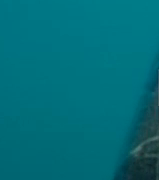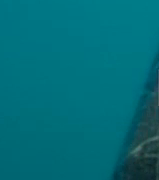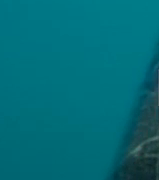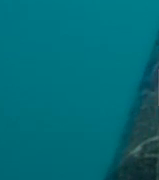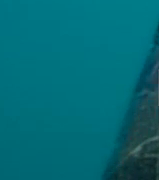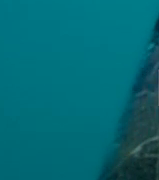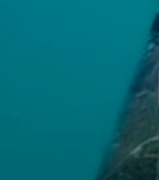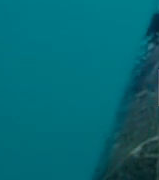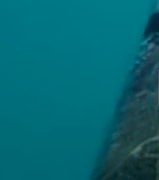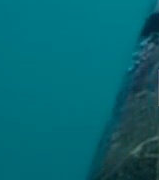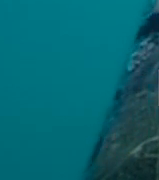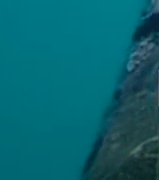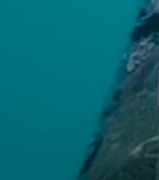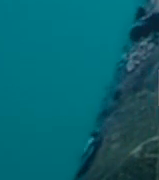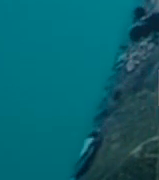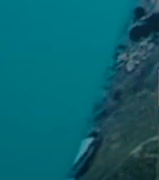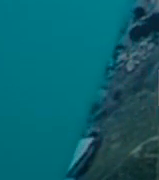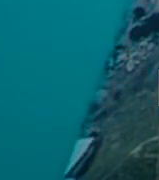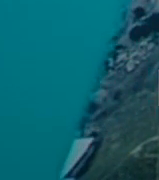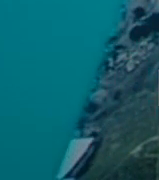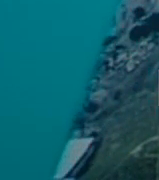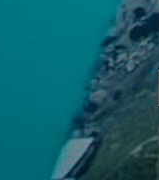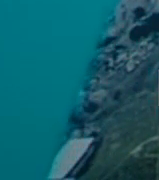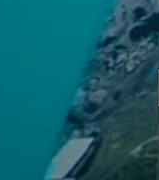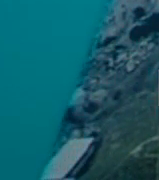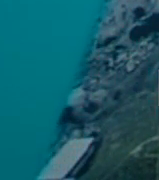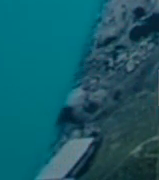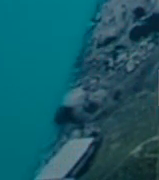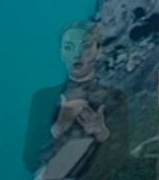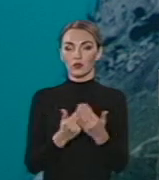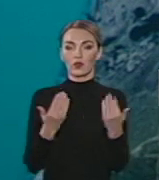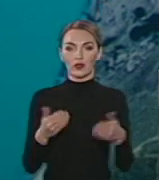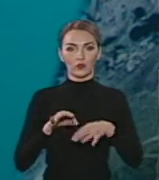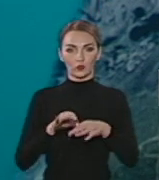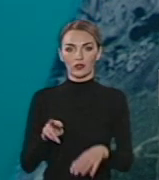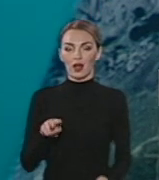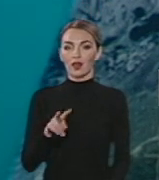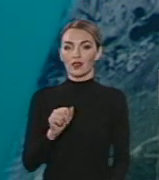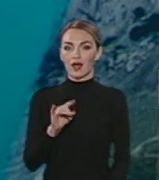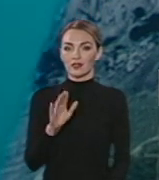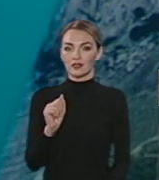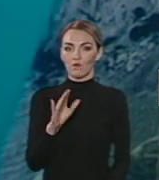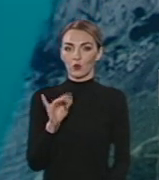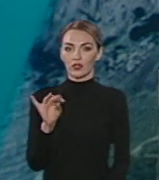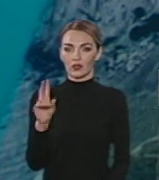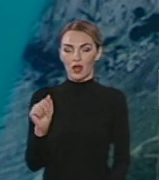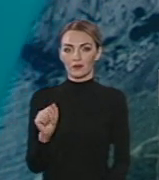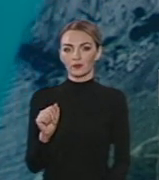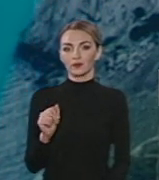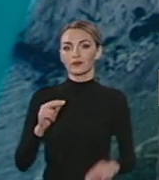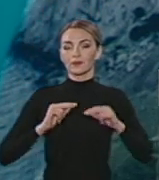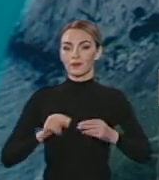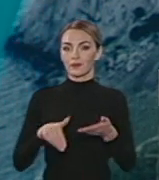Вітаю, друзі! В етері Суспільного тема «Дня Крим». Сьогодні програму для вас проведу я, Лариса Волошина, а зі мною у